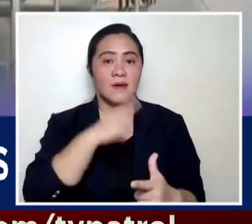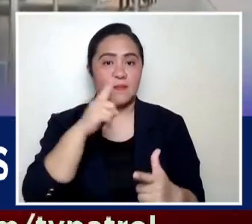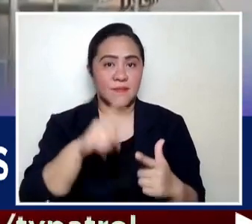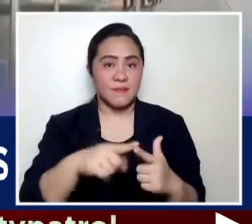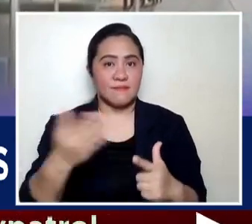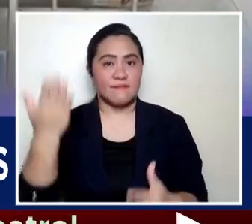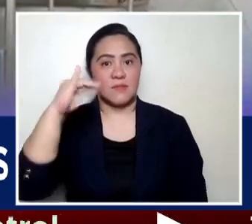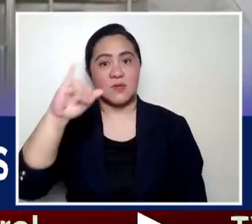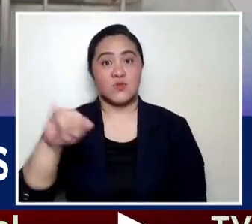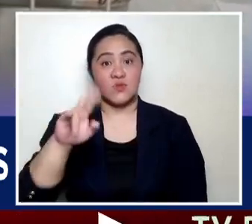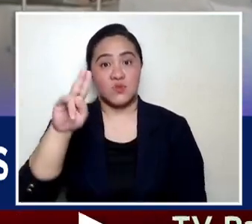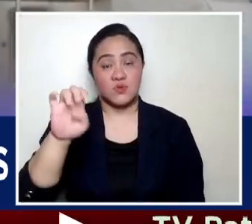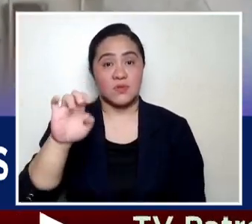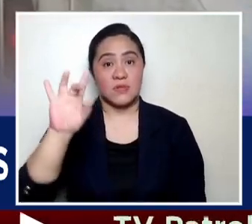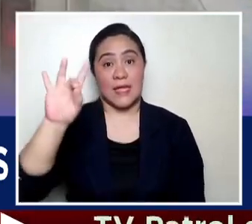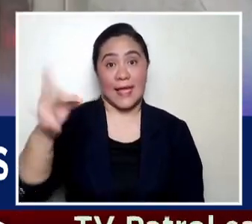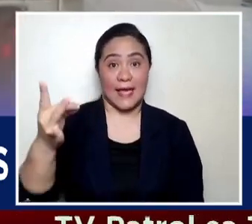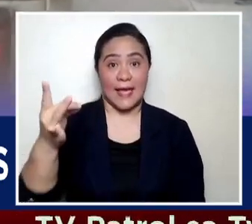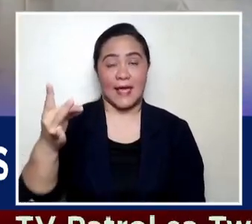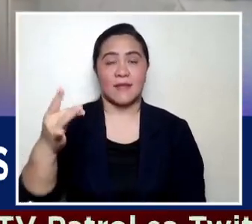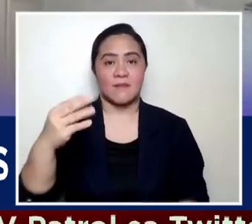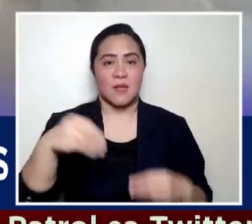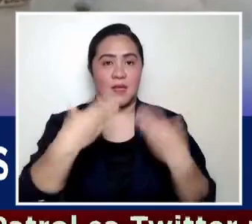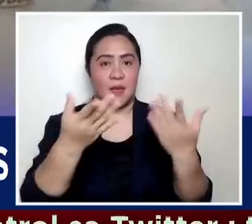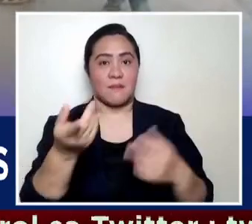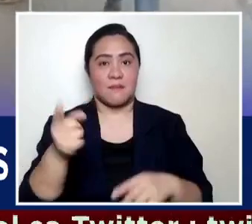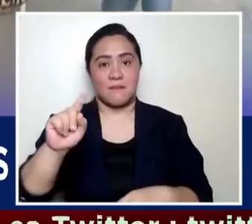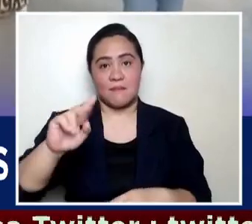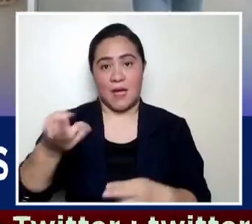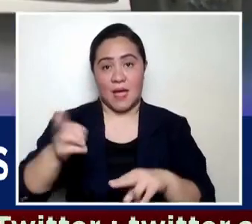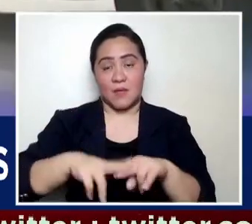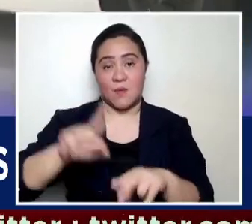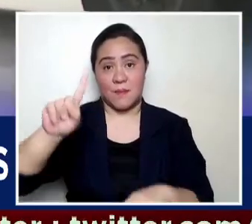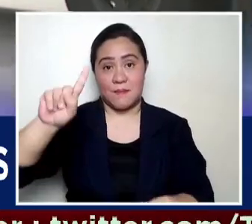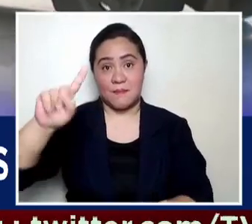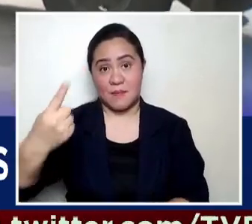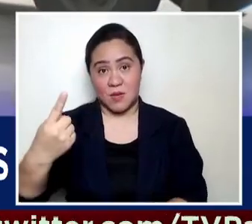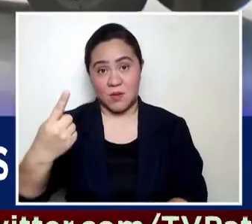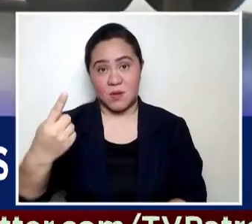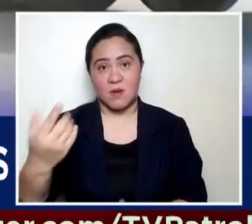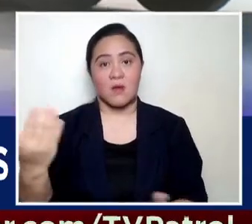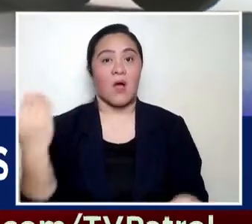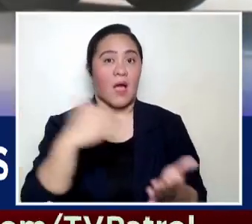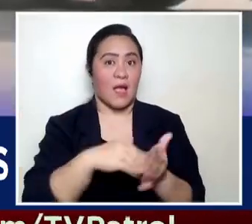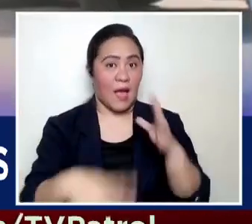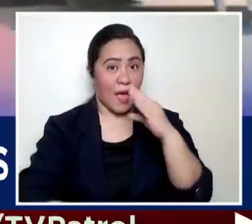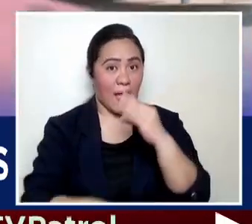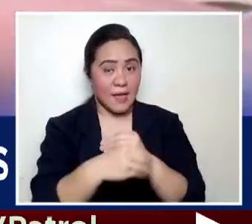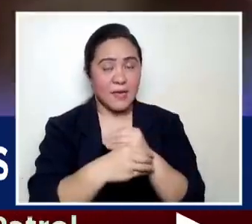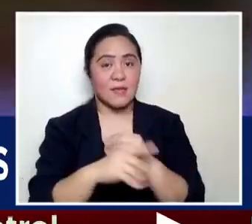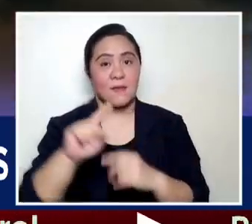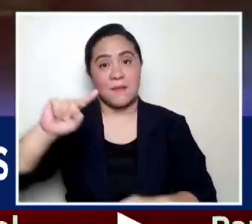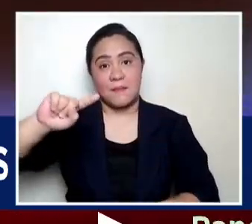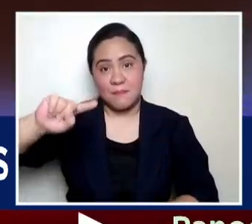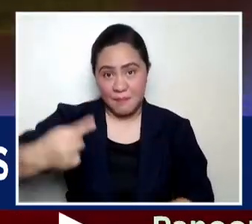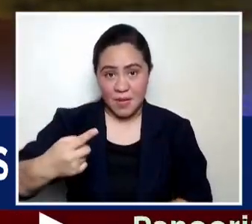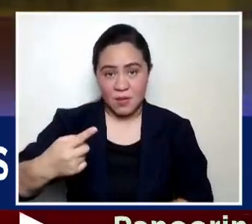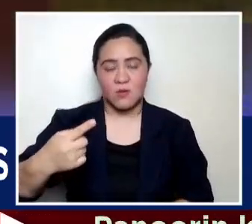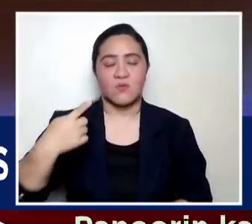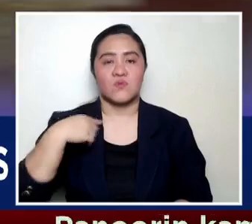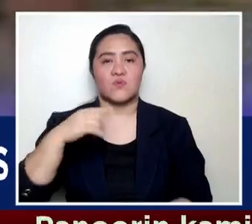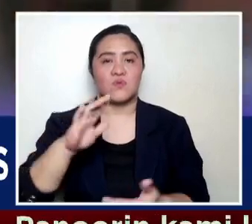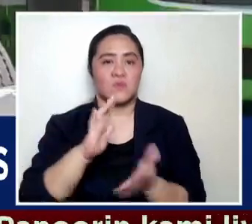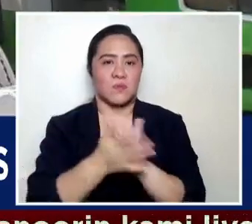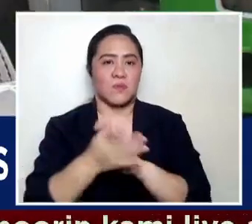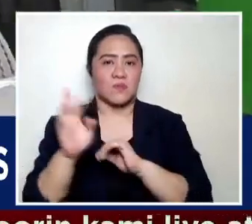were already given 1 peso. So, ang dinagdag natin ngayon, 1 peso na lang for NCR, Region 3, and